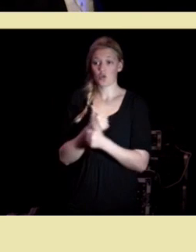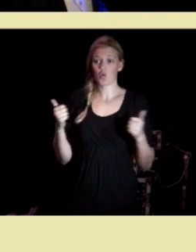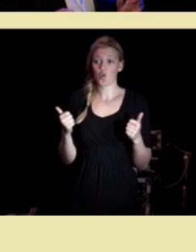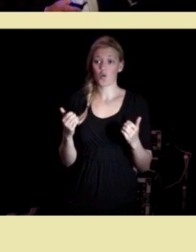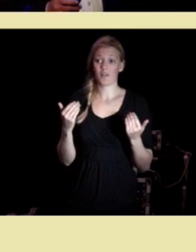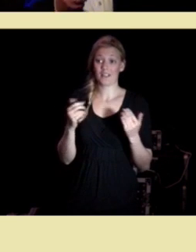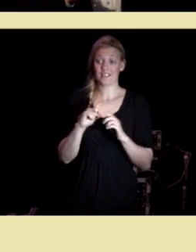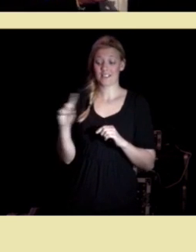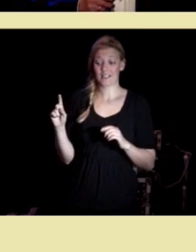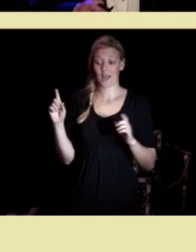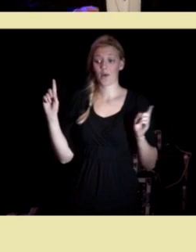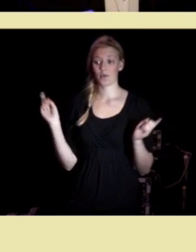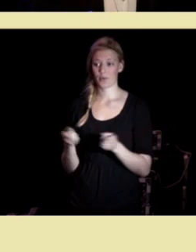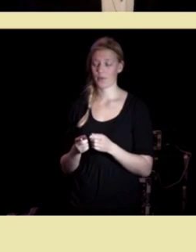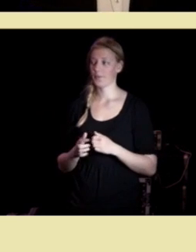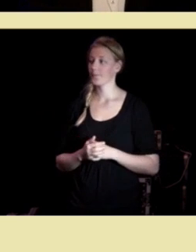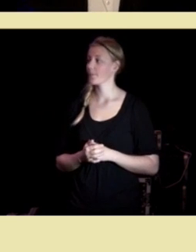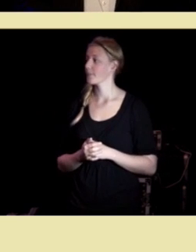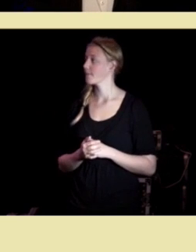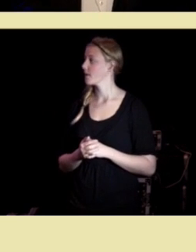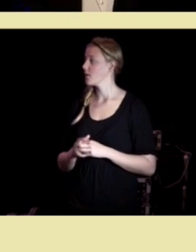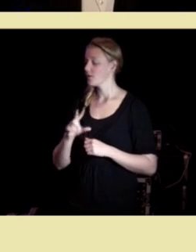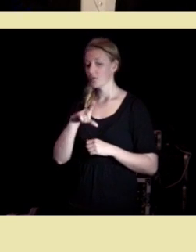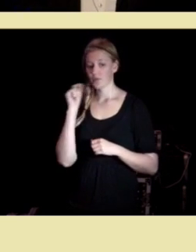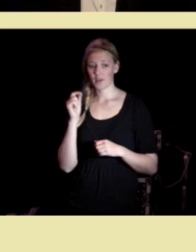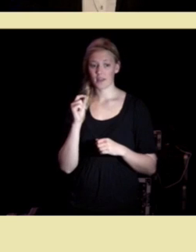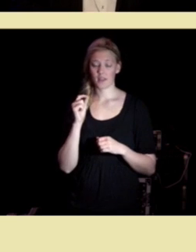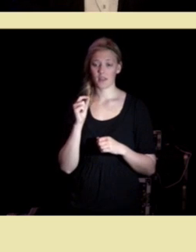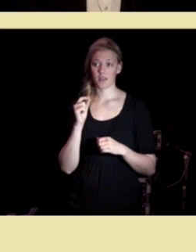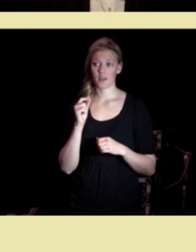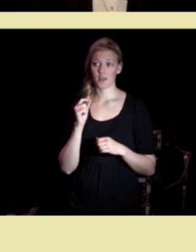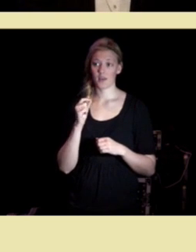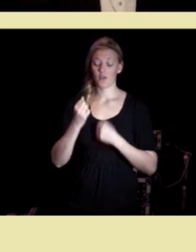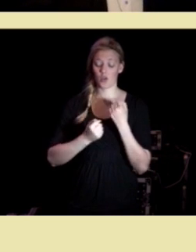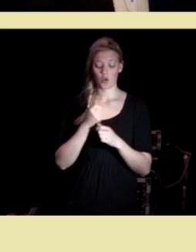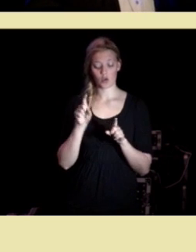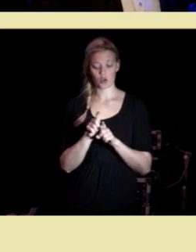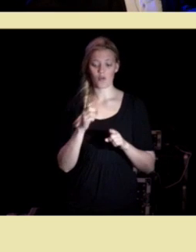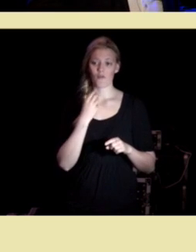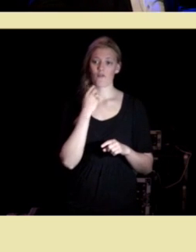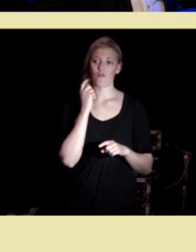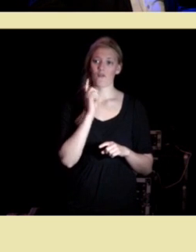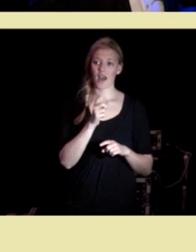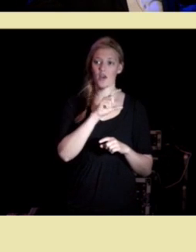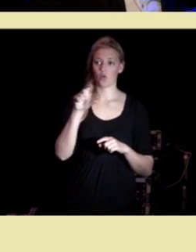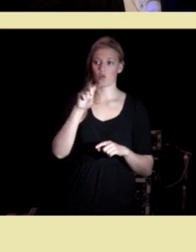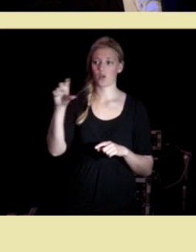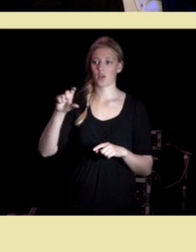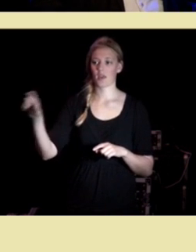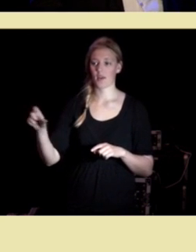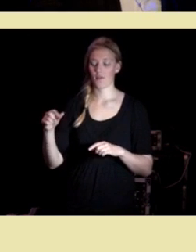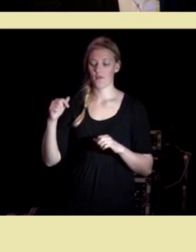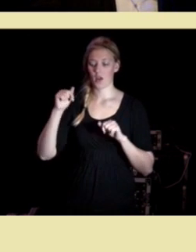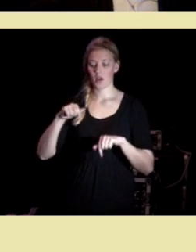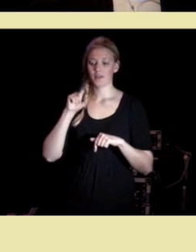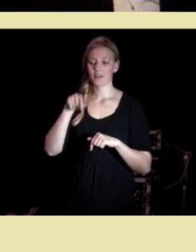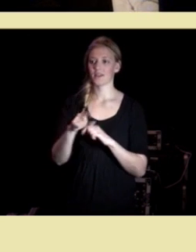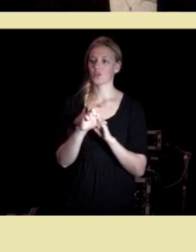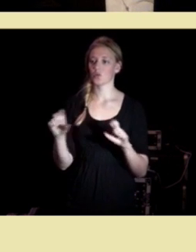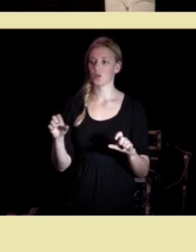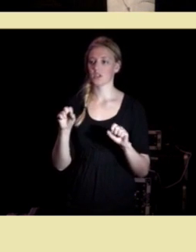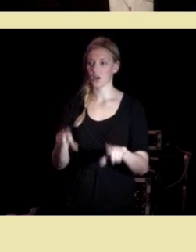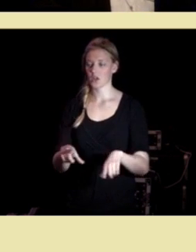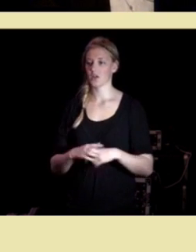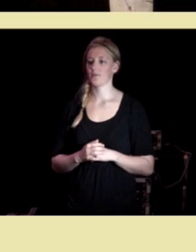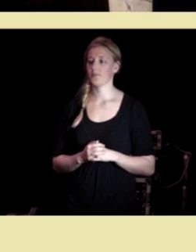ventetidene. Poenget er at vi finner en eller annen liten bit som begynner med, og så sier vi at dette gjør vi i hvert fall hver uke fra neste uke av. Men det er vanskelig. Det er ikke lett. Vi har